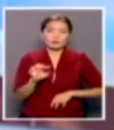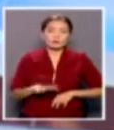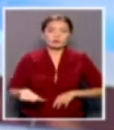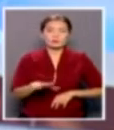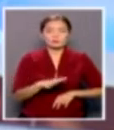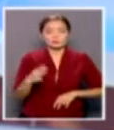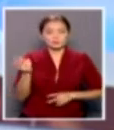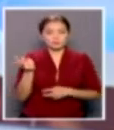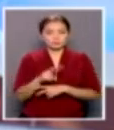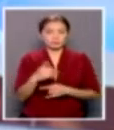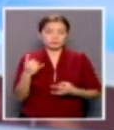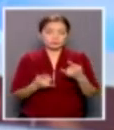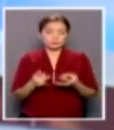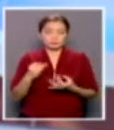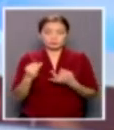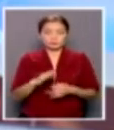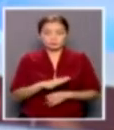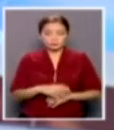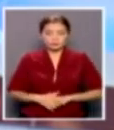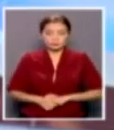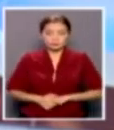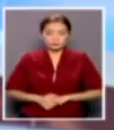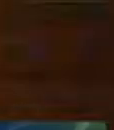arnasının media studiyasına gelip tilşilermen tildesti.